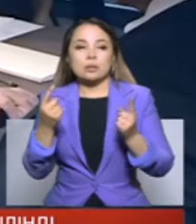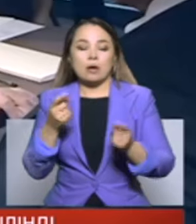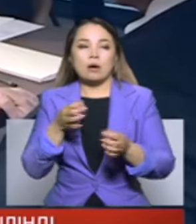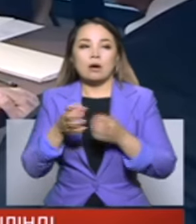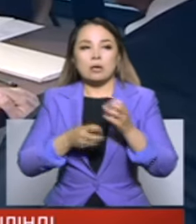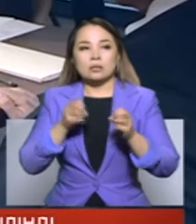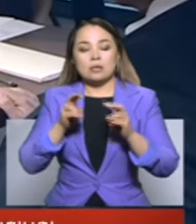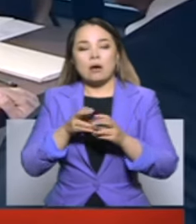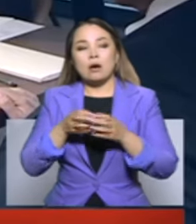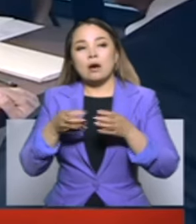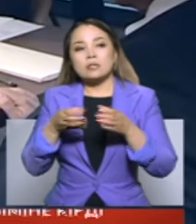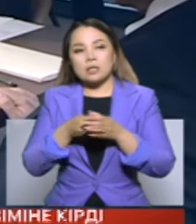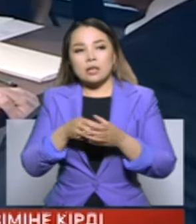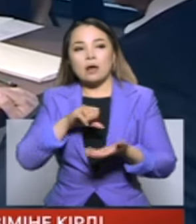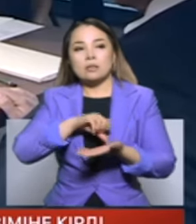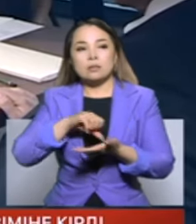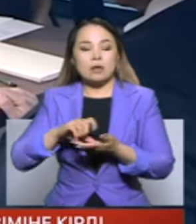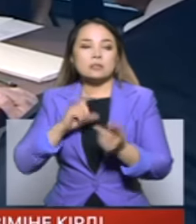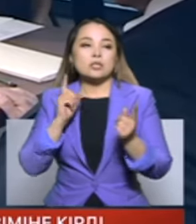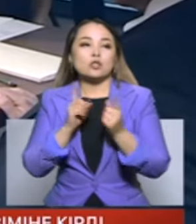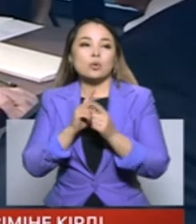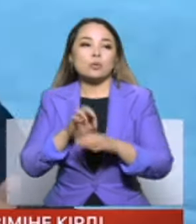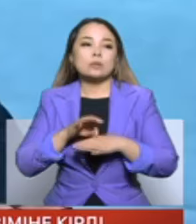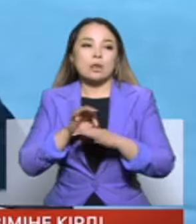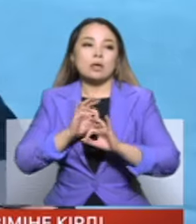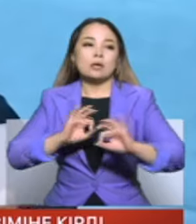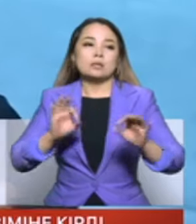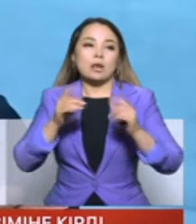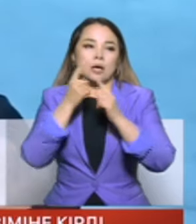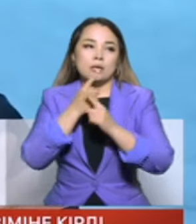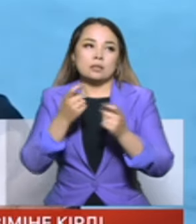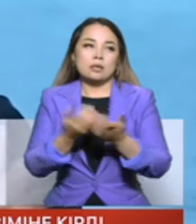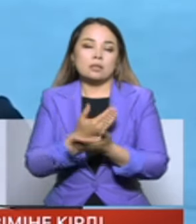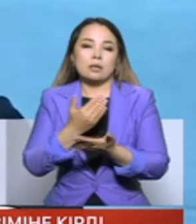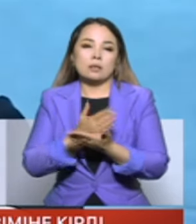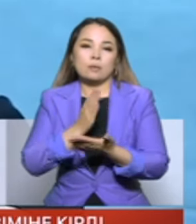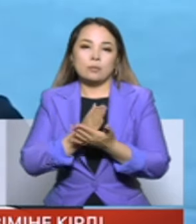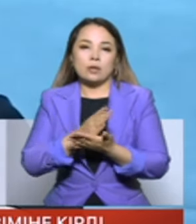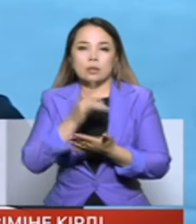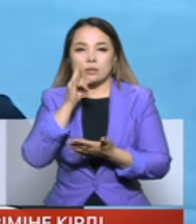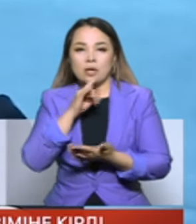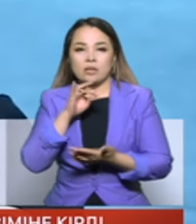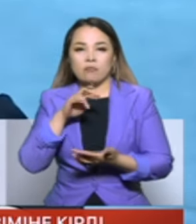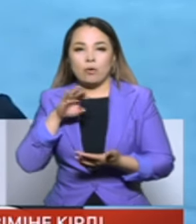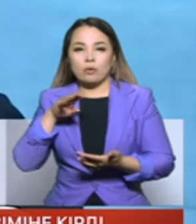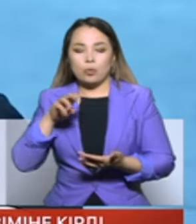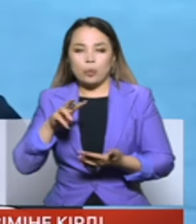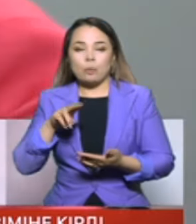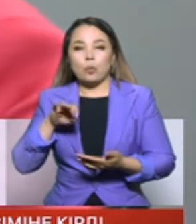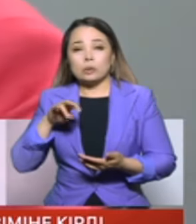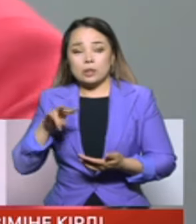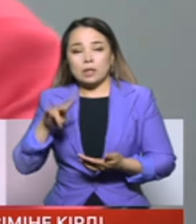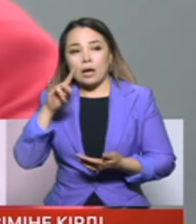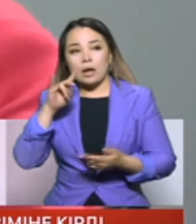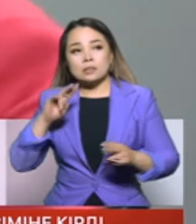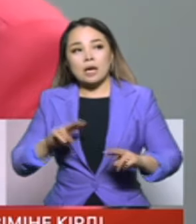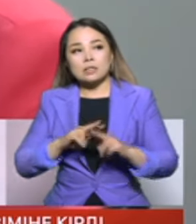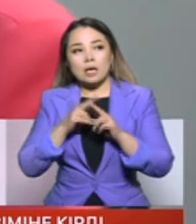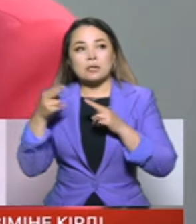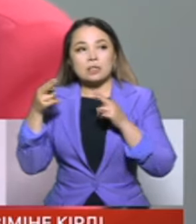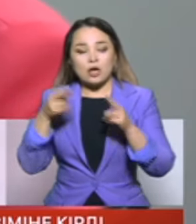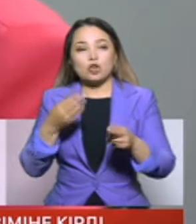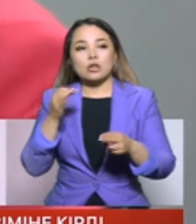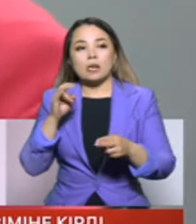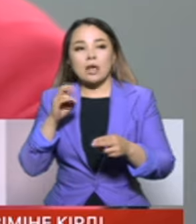ақпараттық агенттіктердің басшыларымен кездесу барысында айтты, деп хабарлайды Қазинформ. Мұнда Путин жақында Астанаға барамыз,